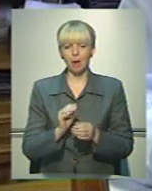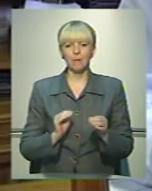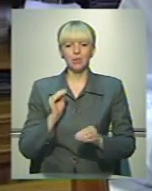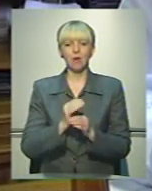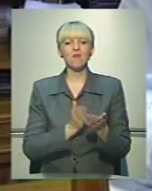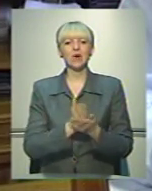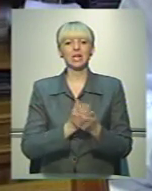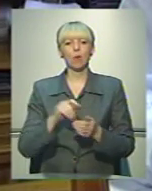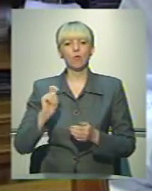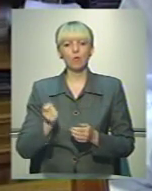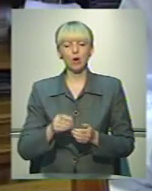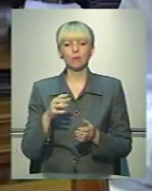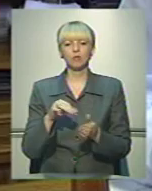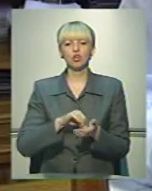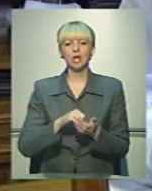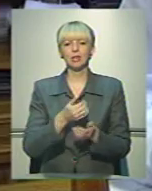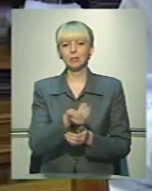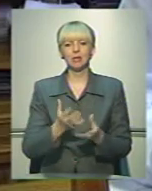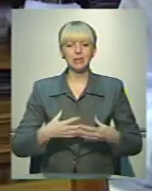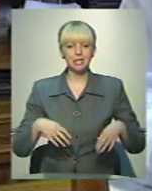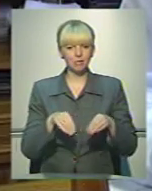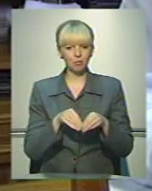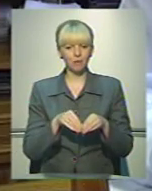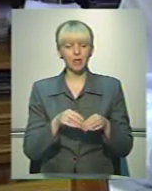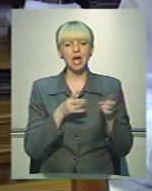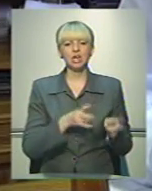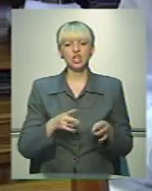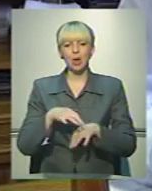Підвищення ветеранам війни і членам їх сімей,